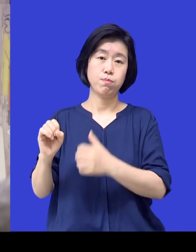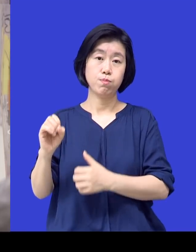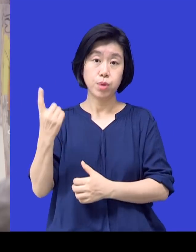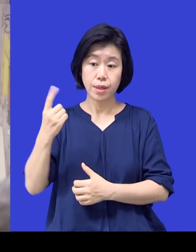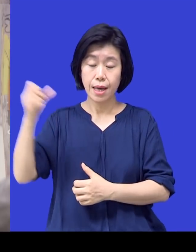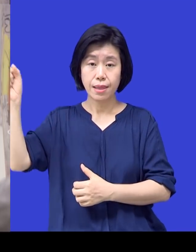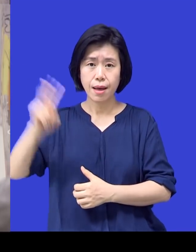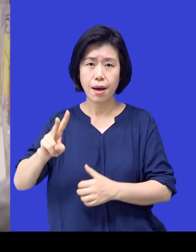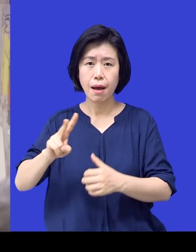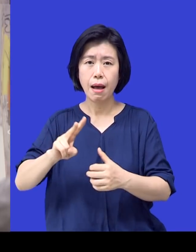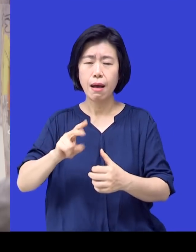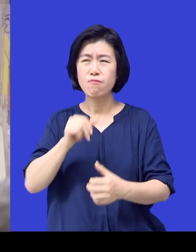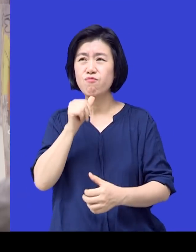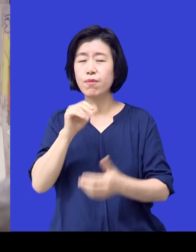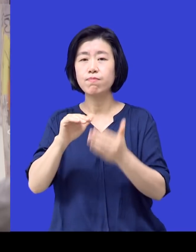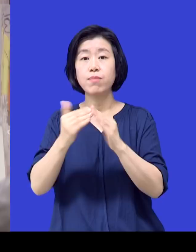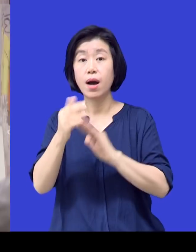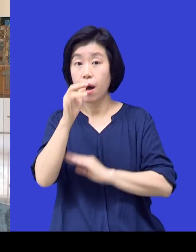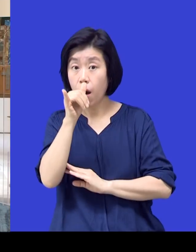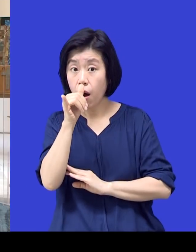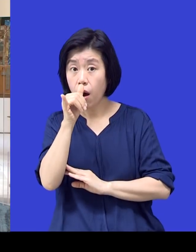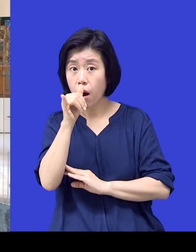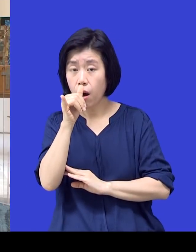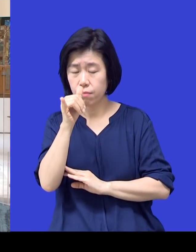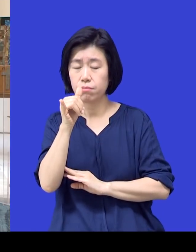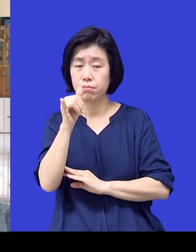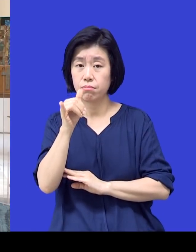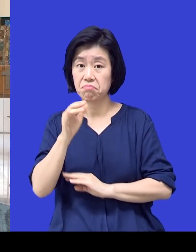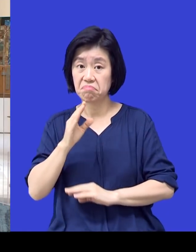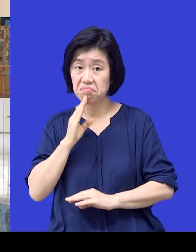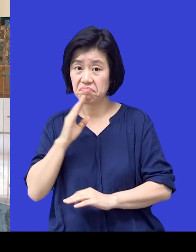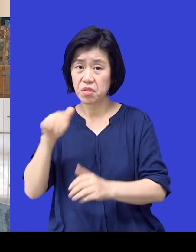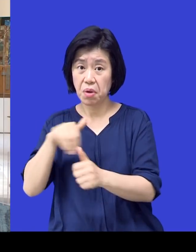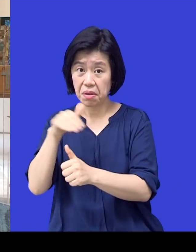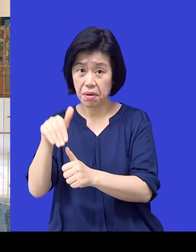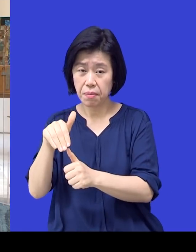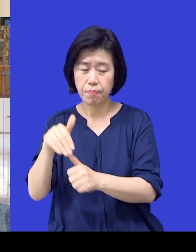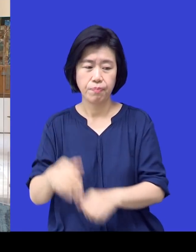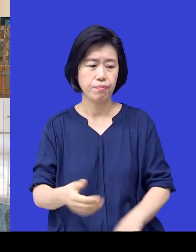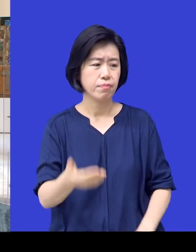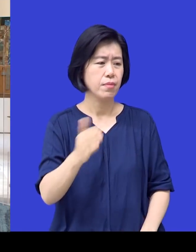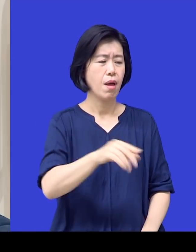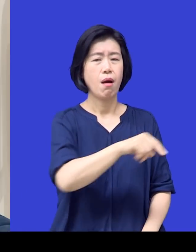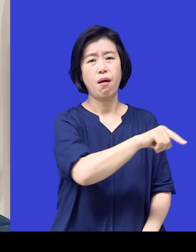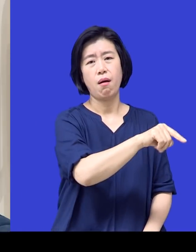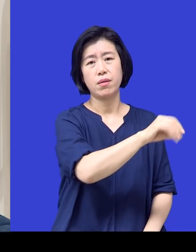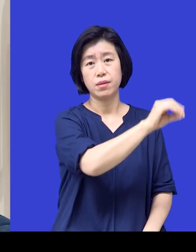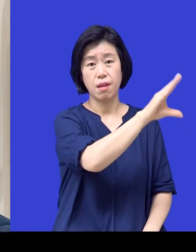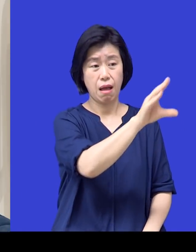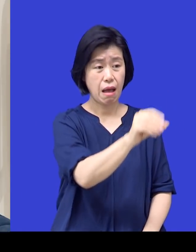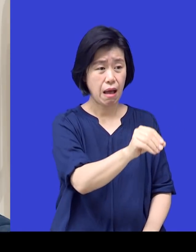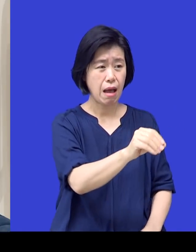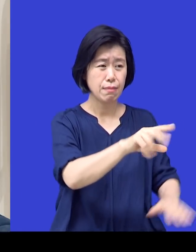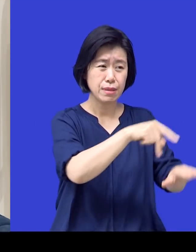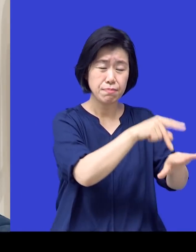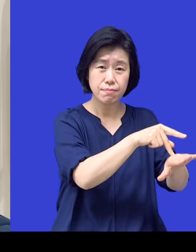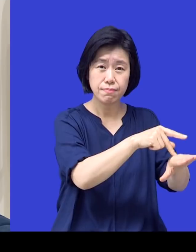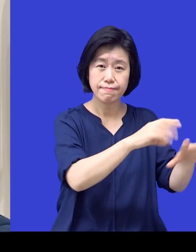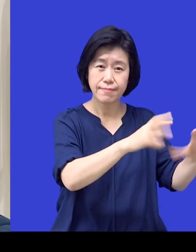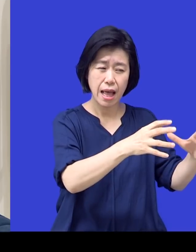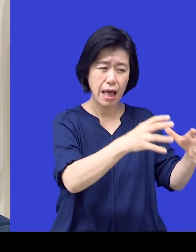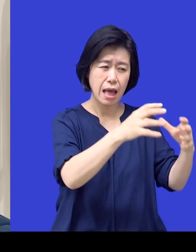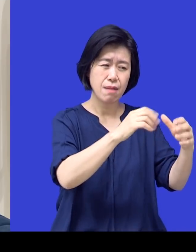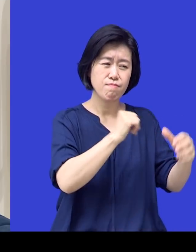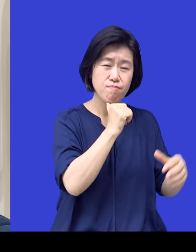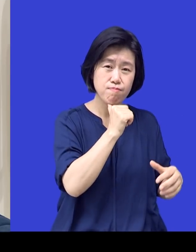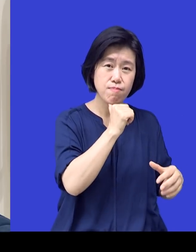때문에 그 열정과 그 헌신은 돼 있거든요. 근데 지금의 수혜국의 가난은 대물림된 가난이에요. 네,